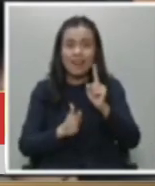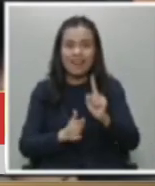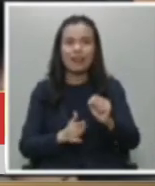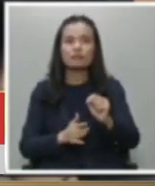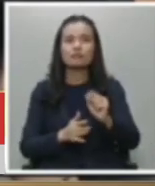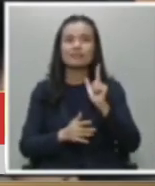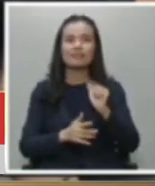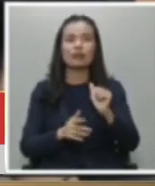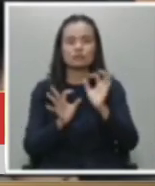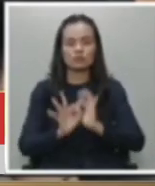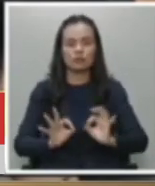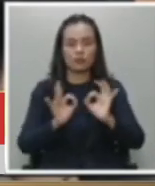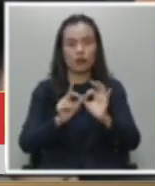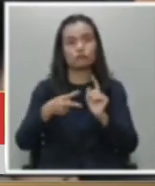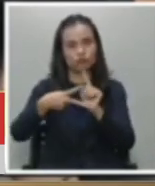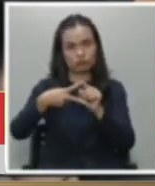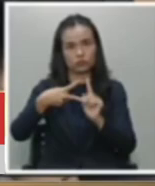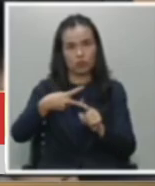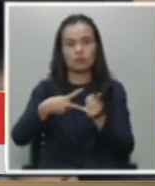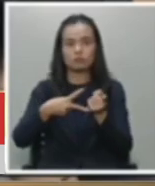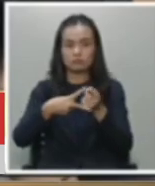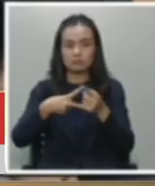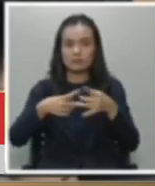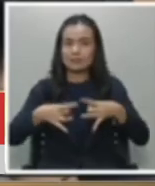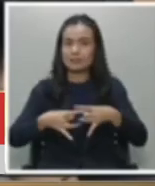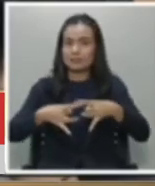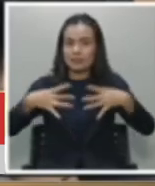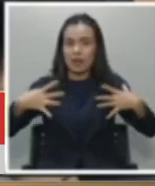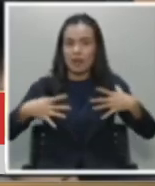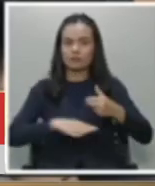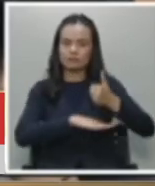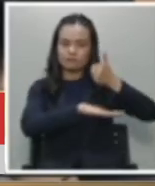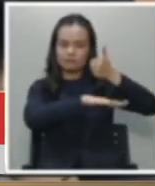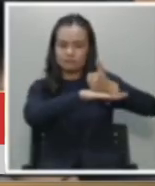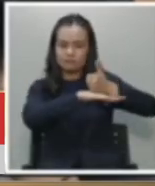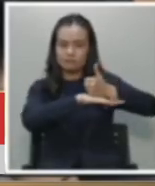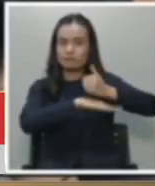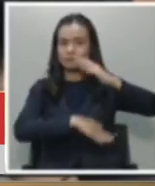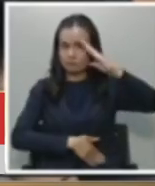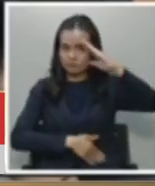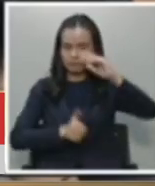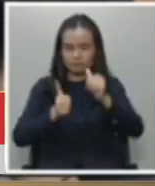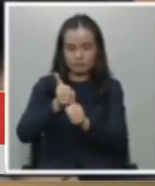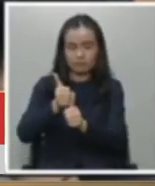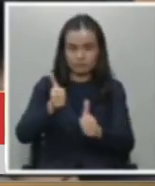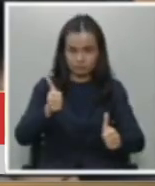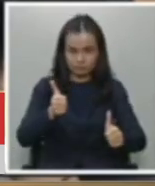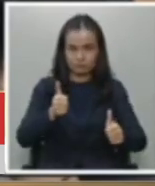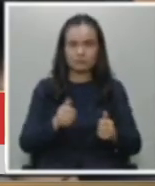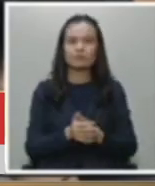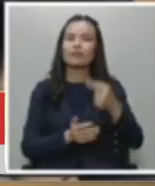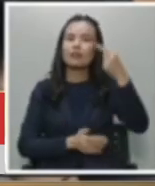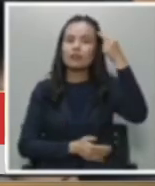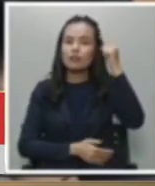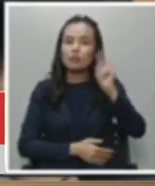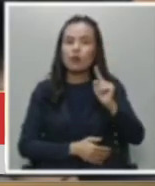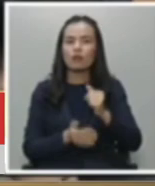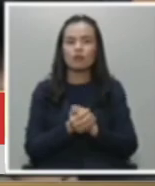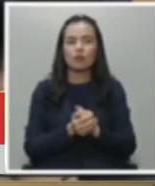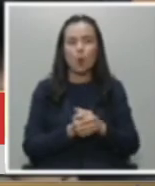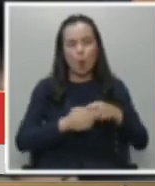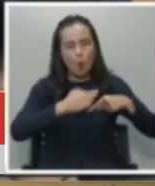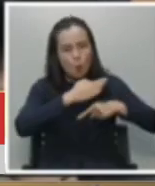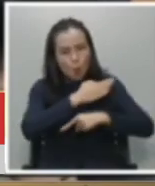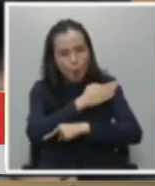องเรื่องเรื่องที่หนึ่งเป็นความขัดแย้งระหว่างเจ้านายกับลูกน้องที่มองว่ามีความเอารัดเอาเปรีย